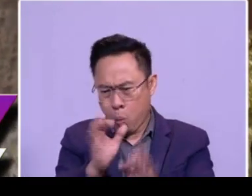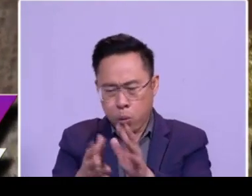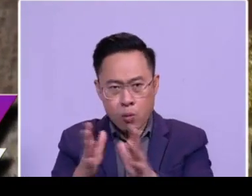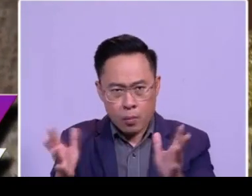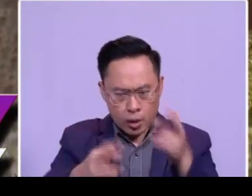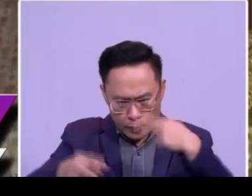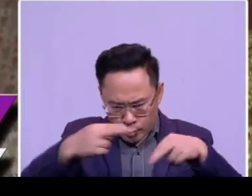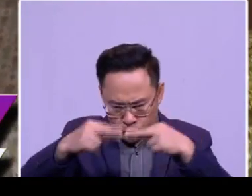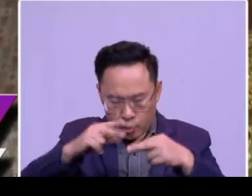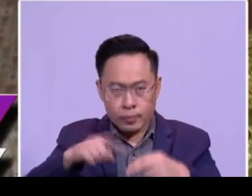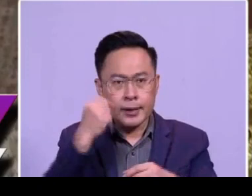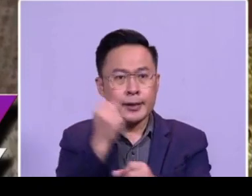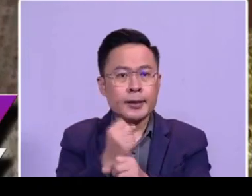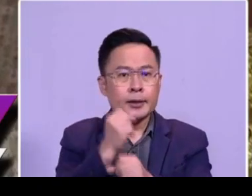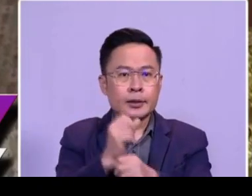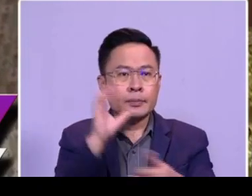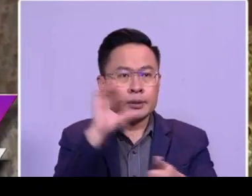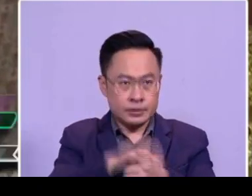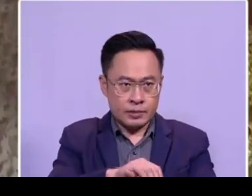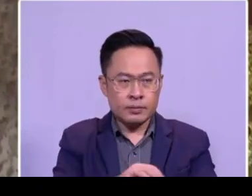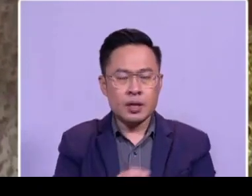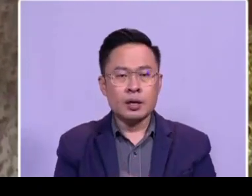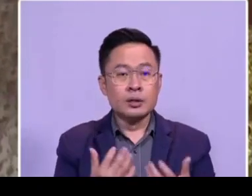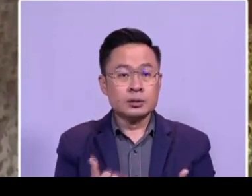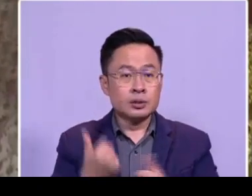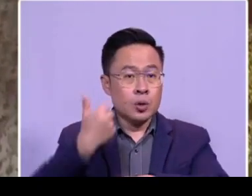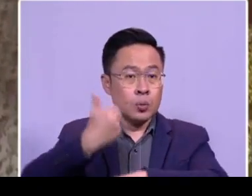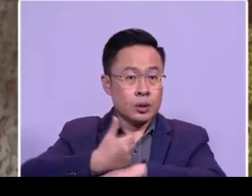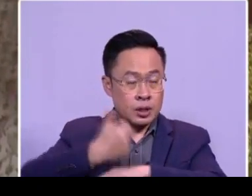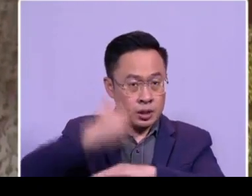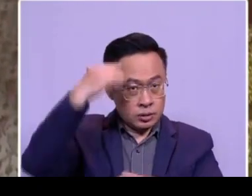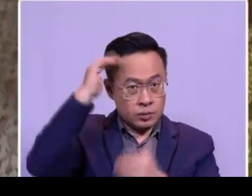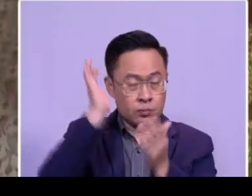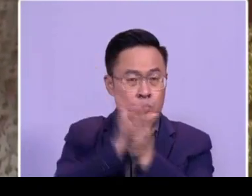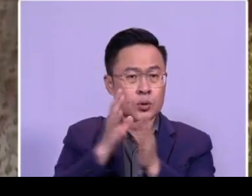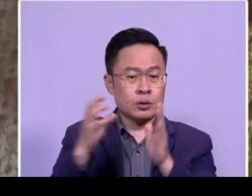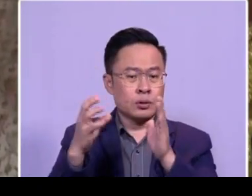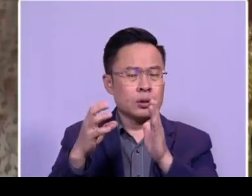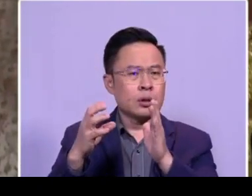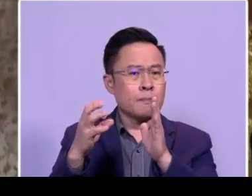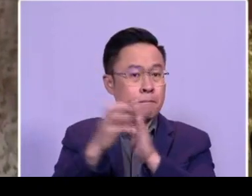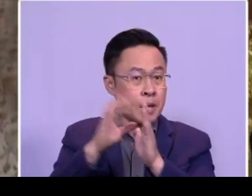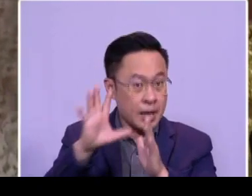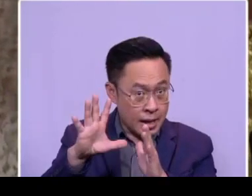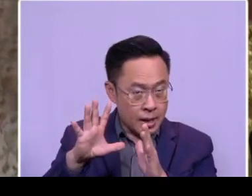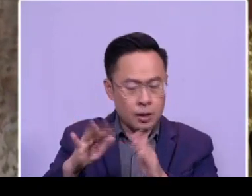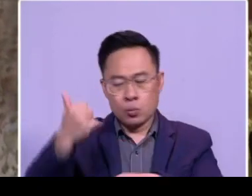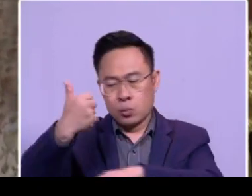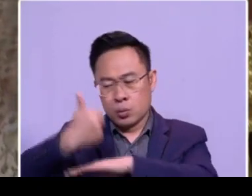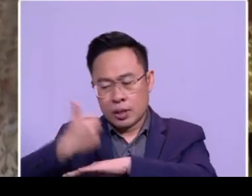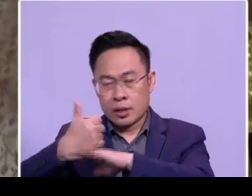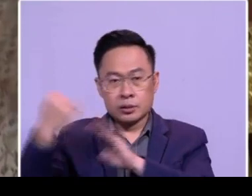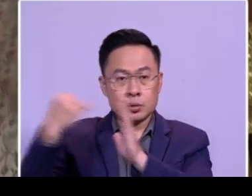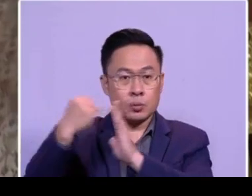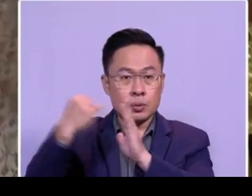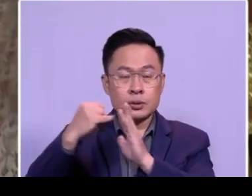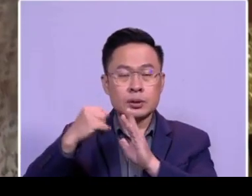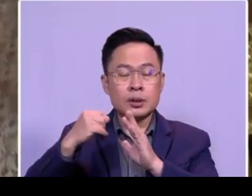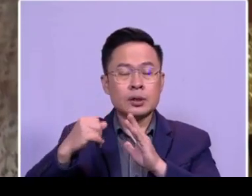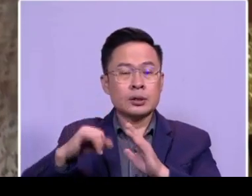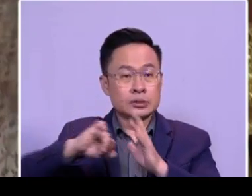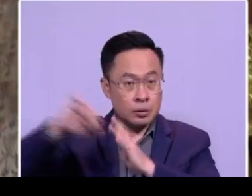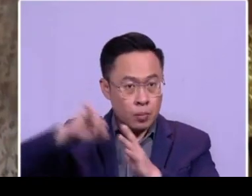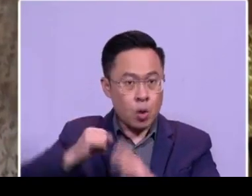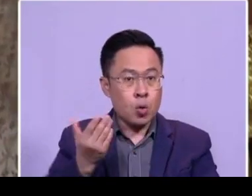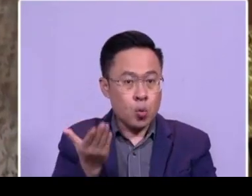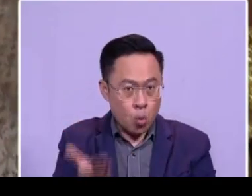ะครับท่านผู้จัดการตำรวจภูธรภาค5นะครับท่านผู้ว่าราชการจังหวัดท่านก็เป็นห่วงนะครับแล้วก็ขอให้เราเร่งรัดจับกลุ่มนะครับผู้ที่กระทำ